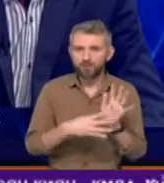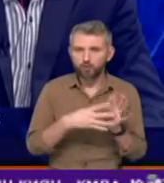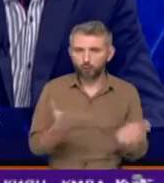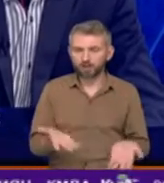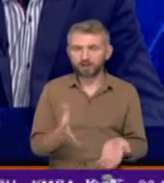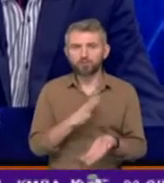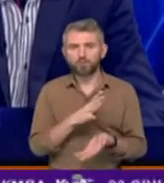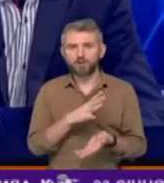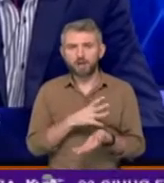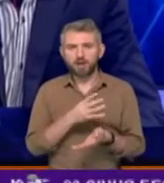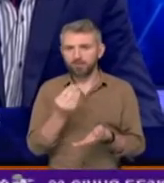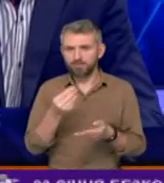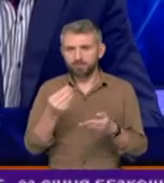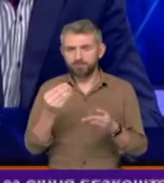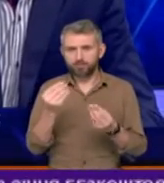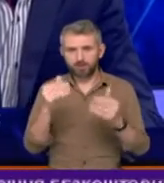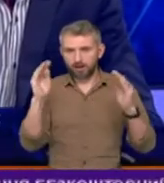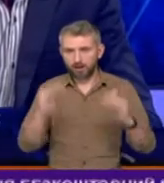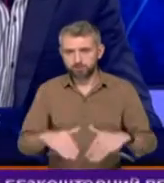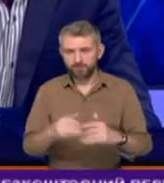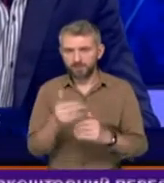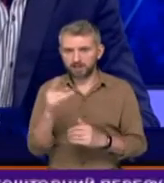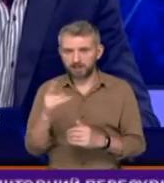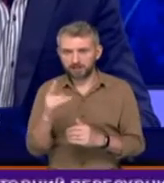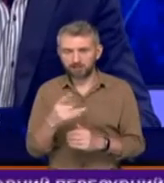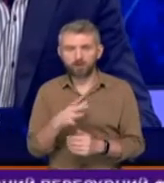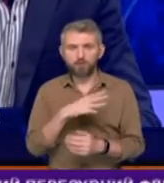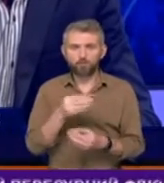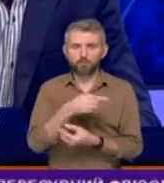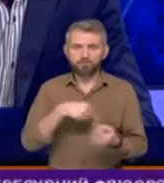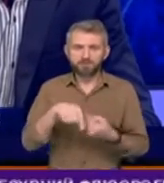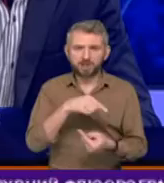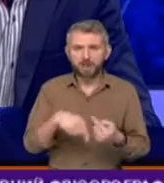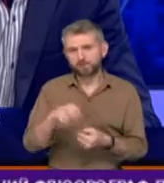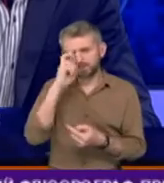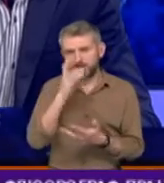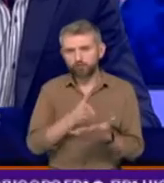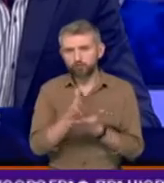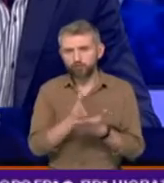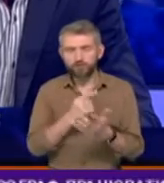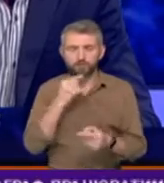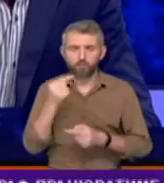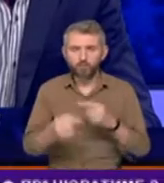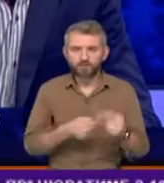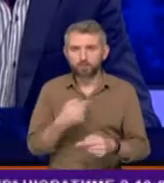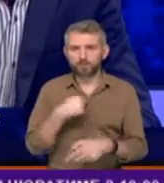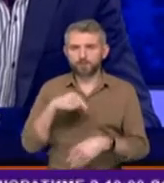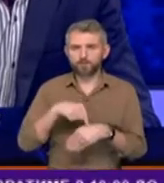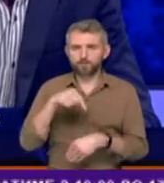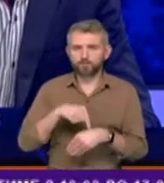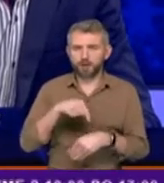була девальвація гривні декілька разів. Я був підприємцем і держслужбовцем, і постійно я